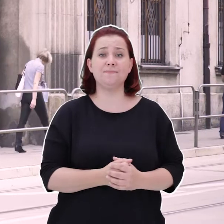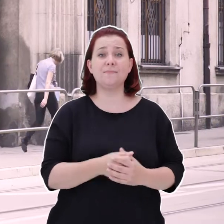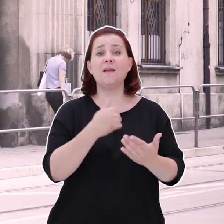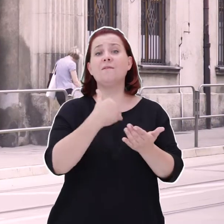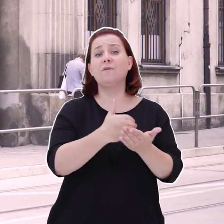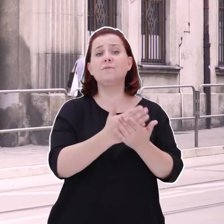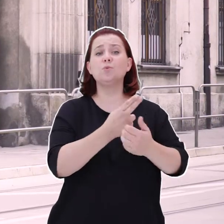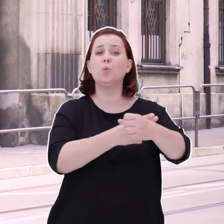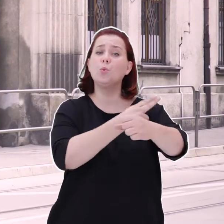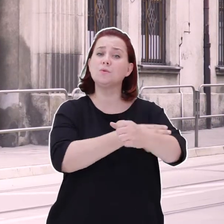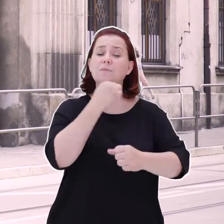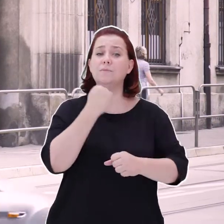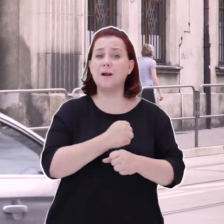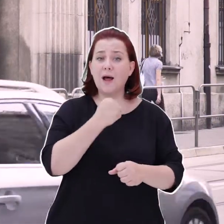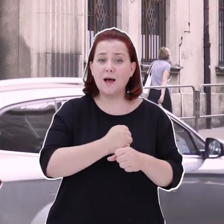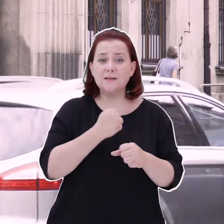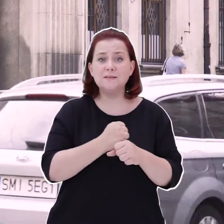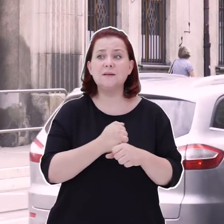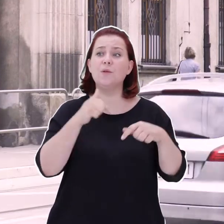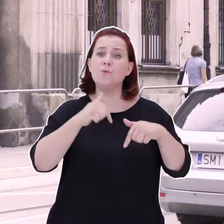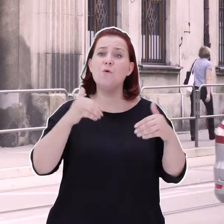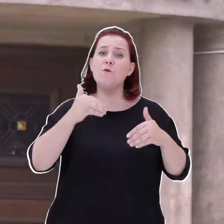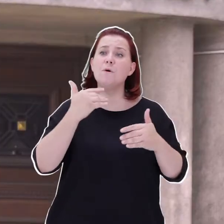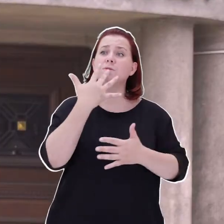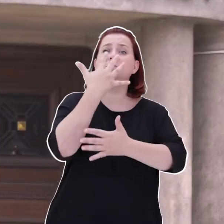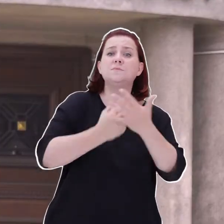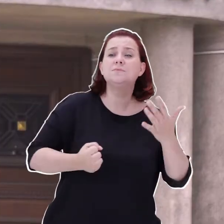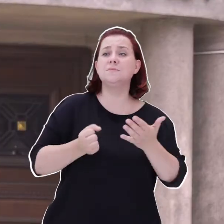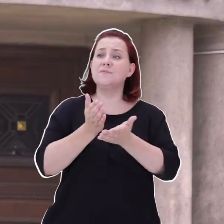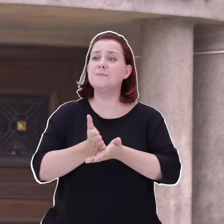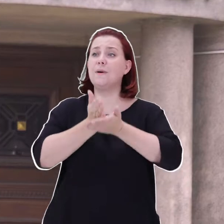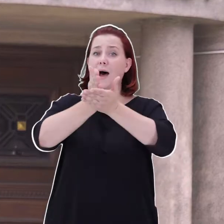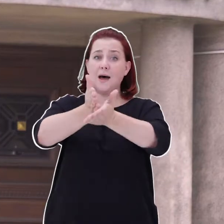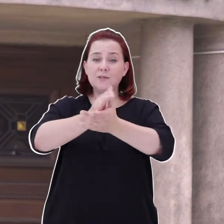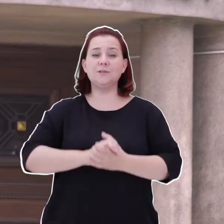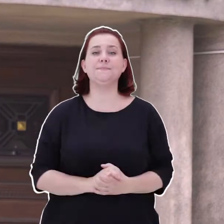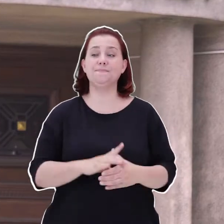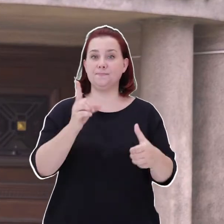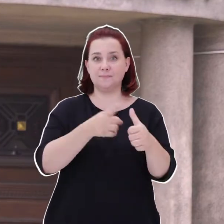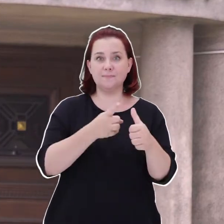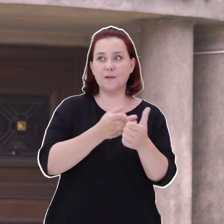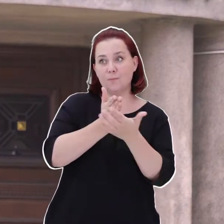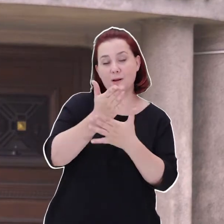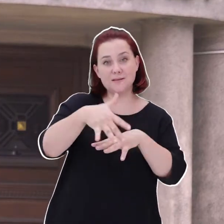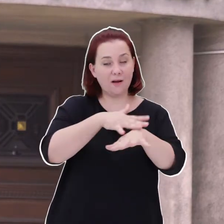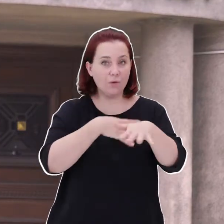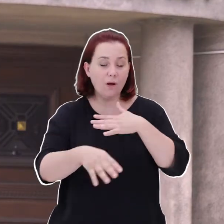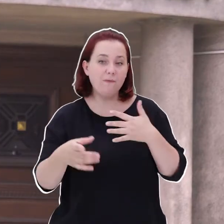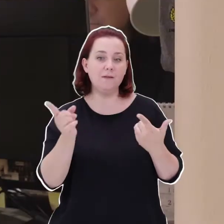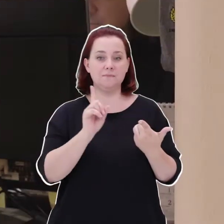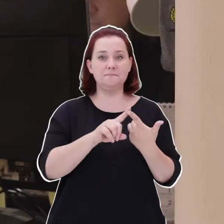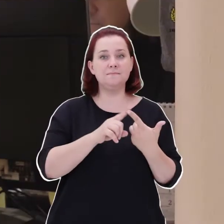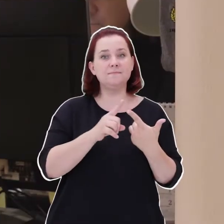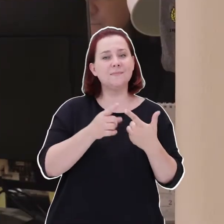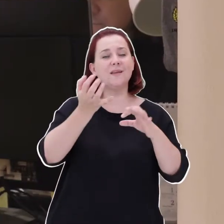Pracy mogą Państwo otrzymać wsparcie. Wsparcie w postaci poradnictwa zawodowego, w